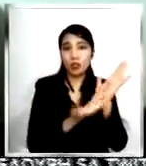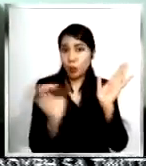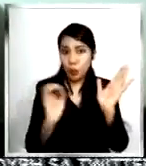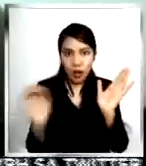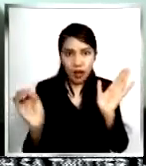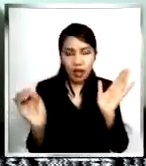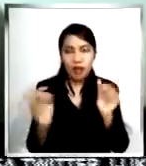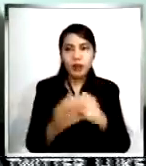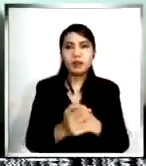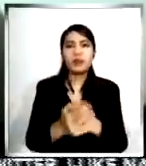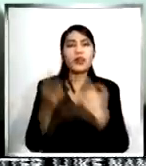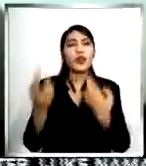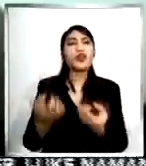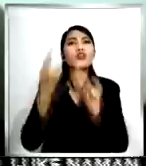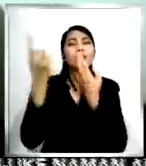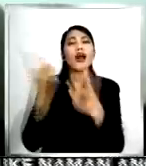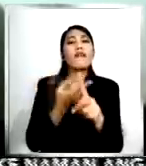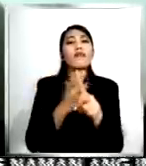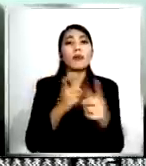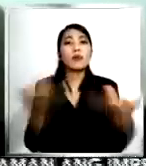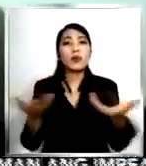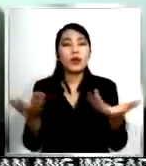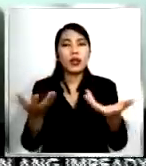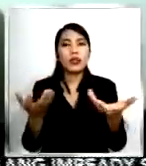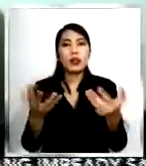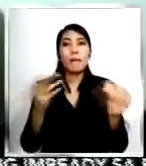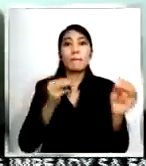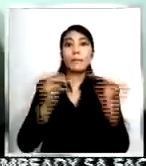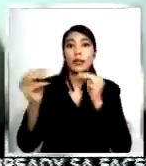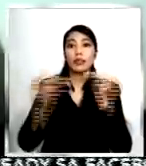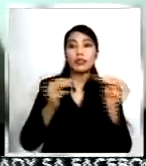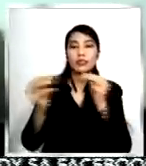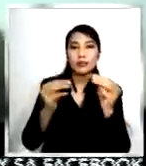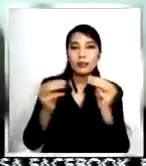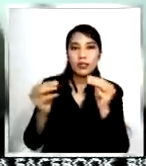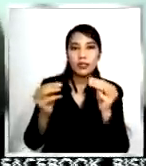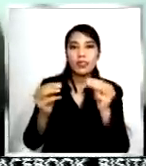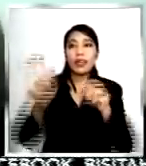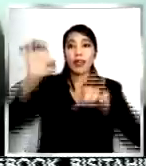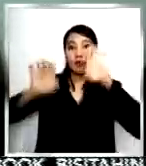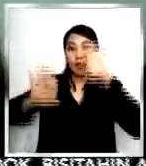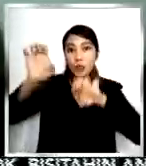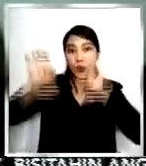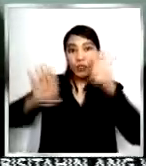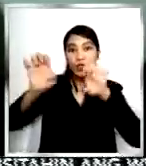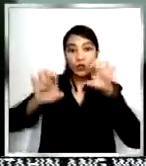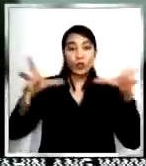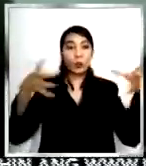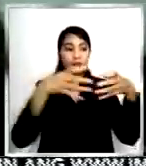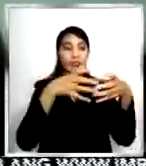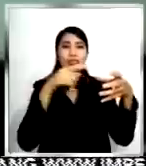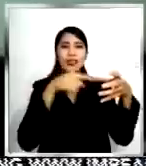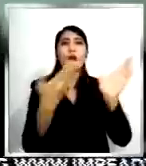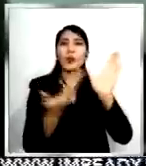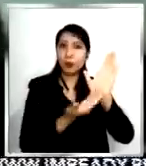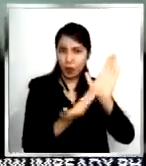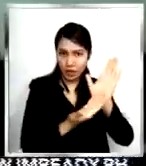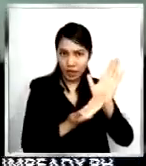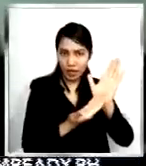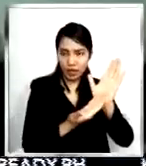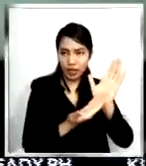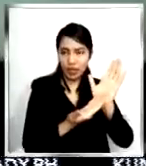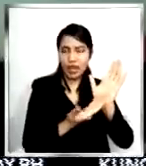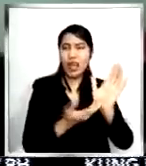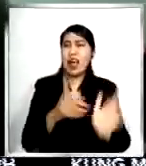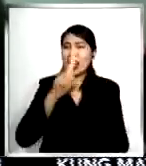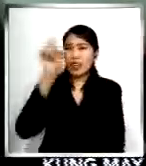from the Management Screening and Evaluation Committee. Wala rin yun. What has he done? Kung nandun lang